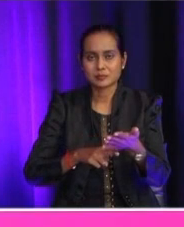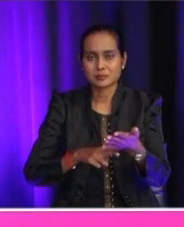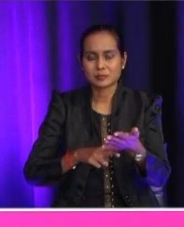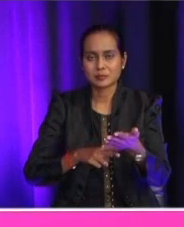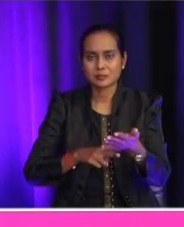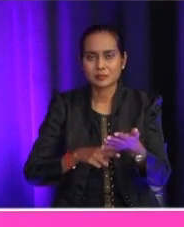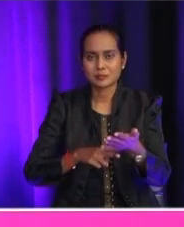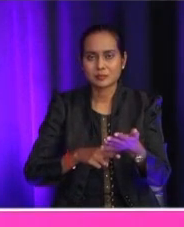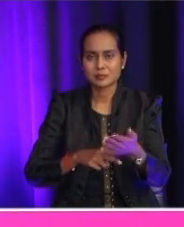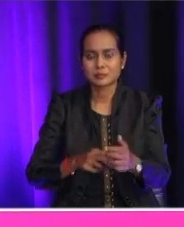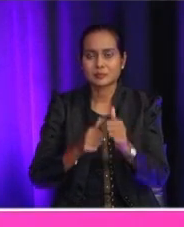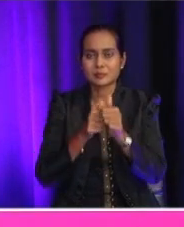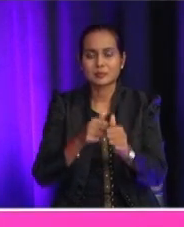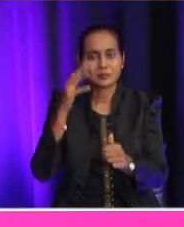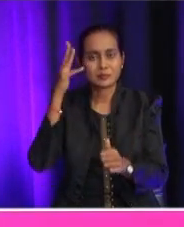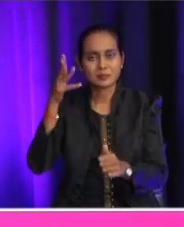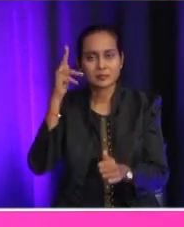secara kritis dan kreatif.